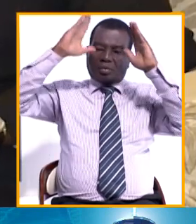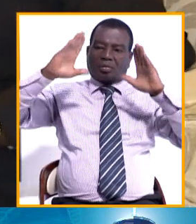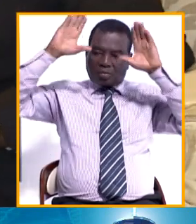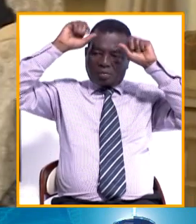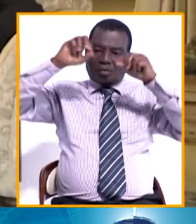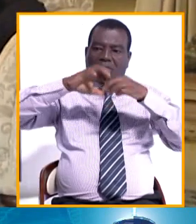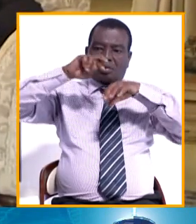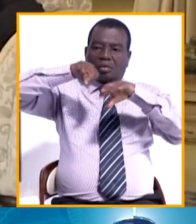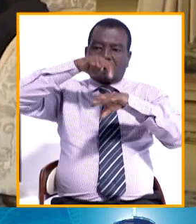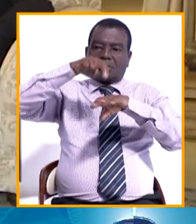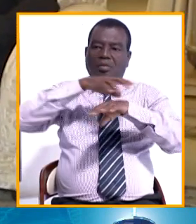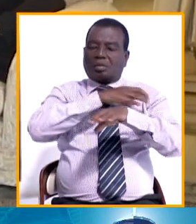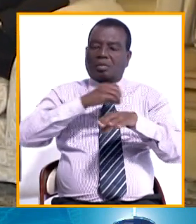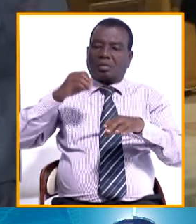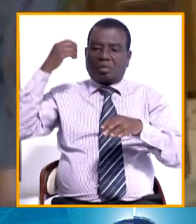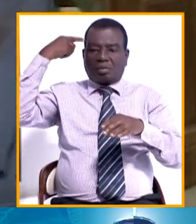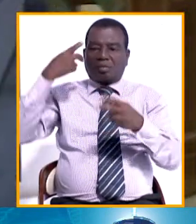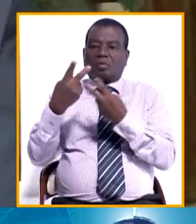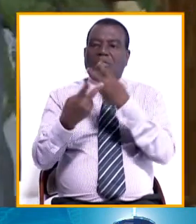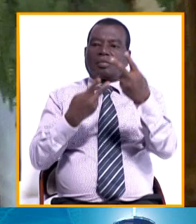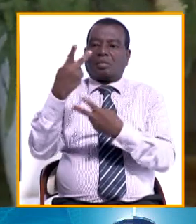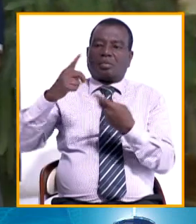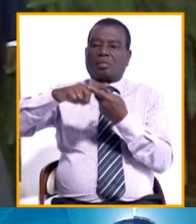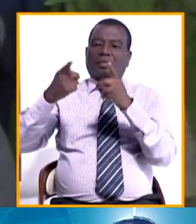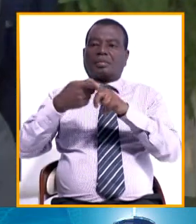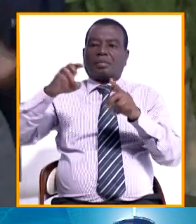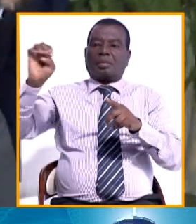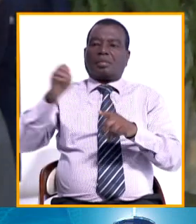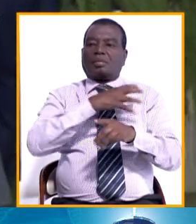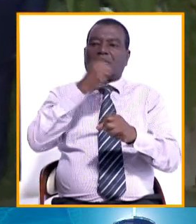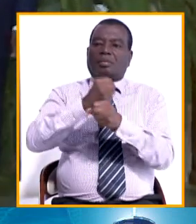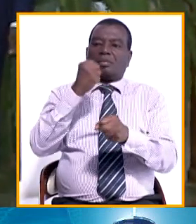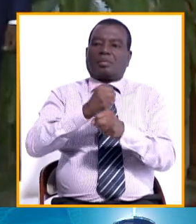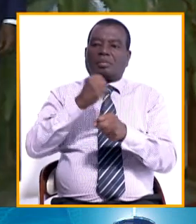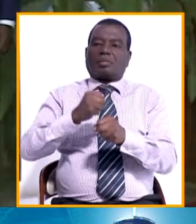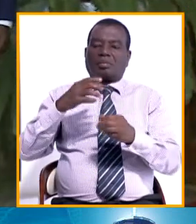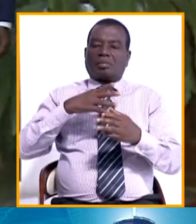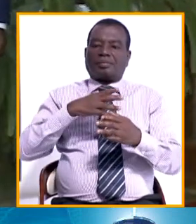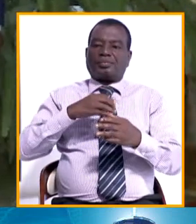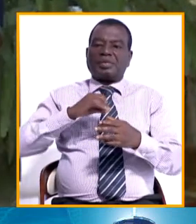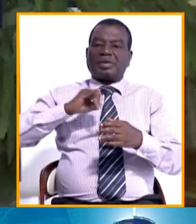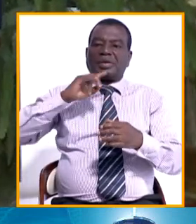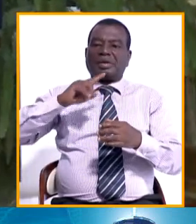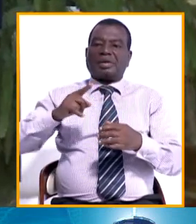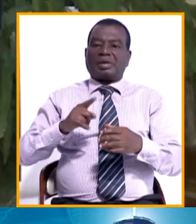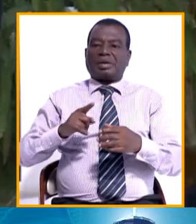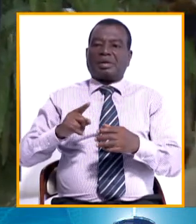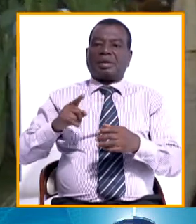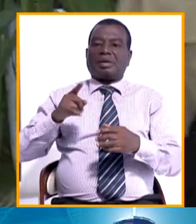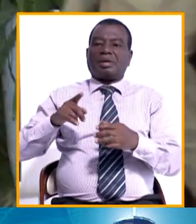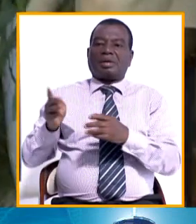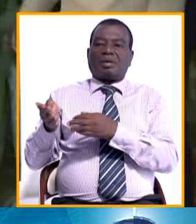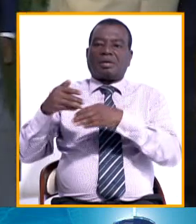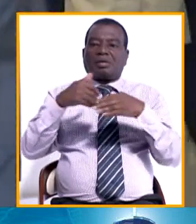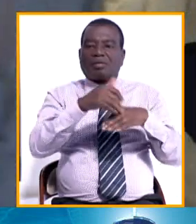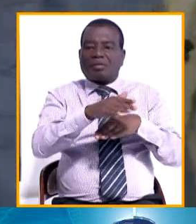de la République, également dans le cadre d'une visite d'amitié et de travail. Fornia Singbe est un interlocuteur